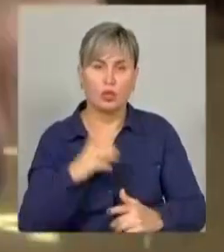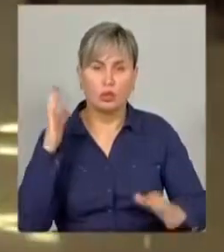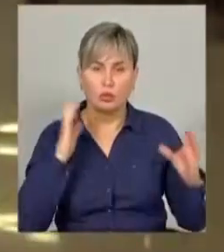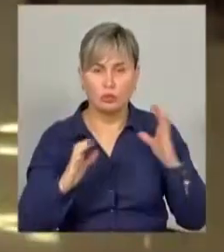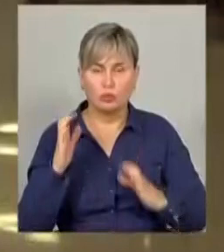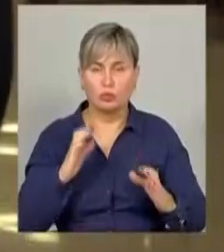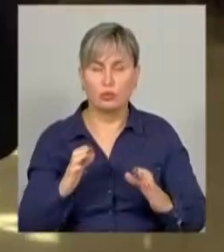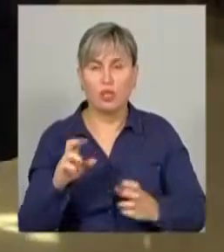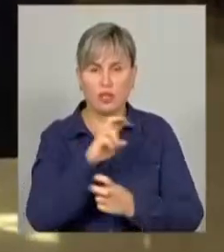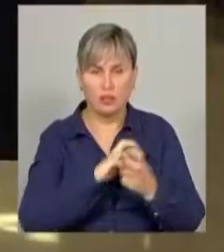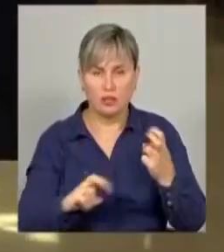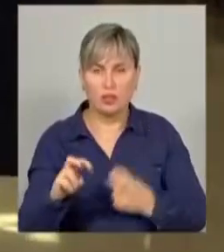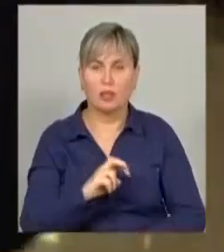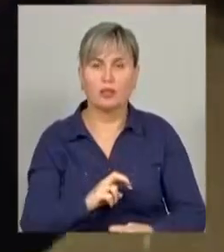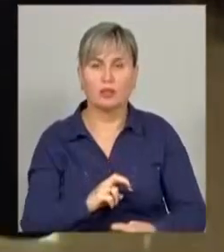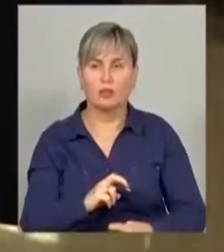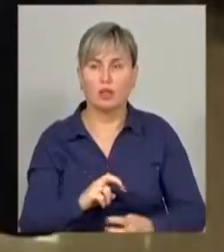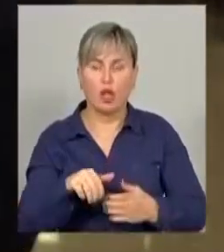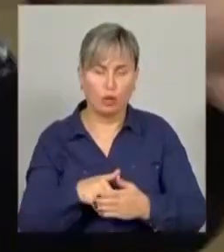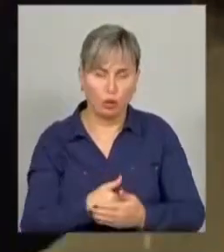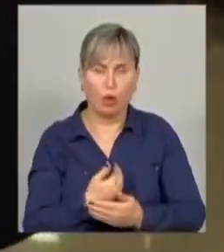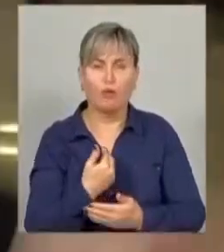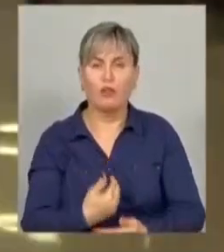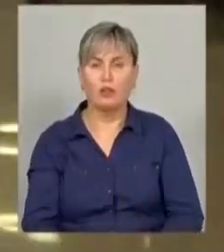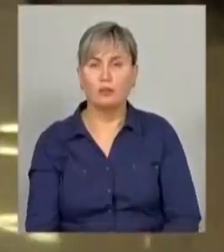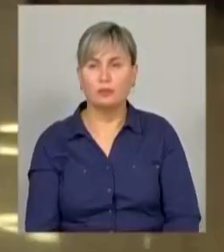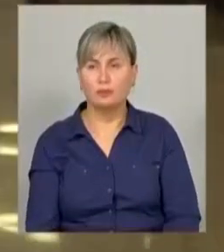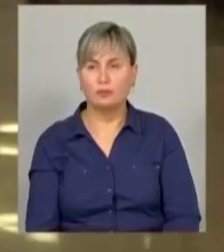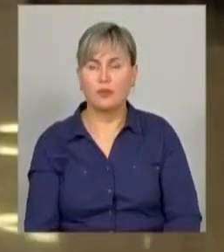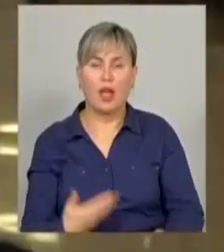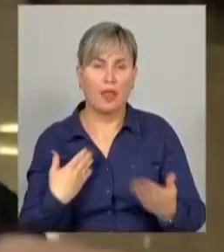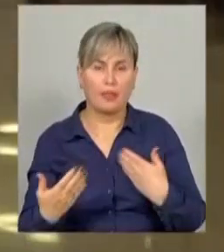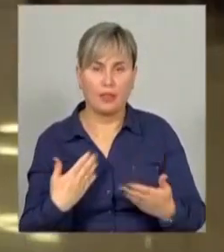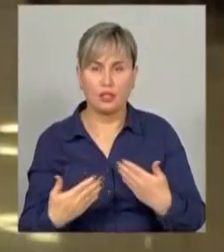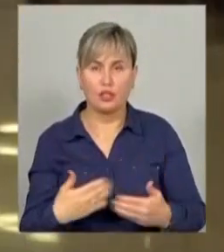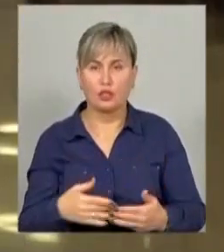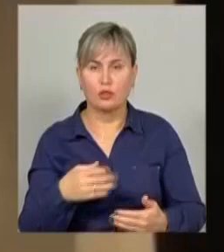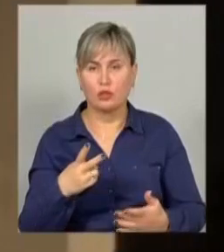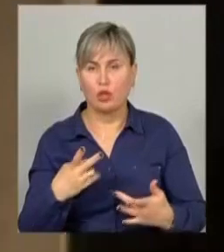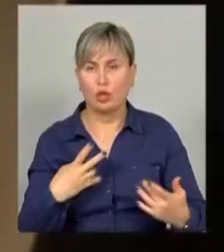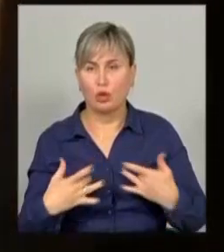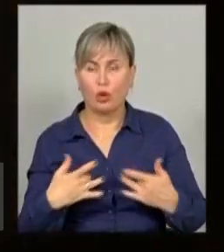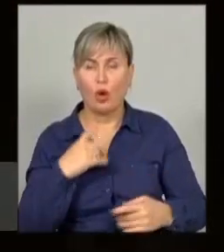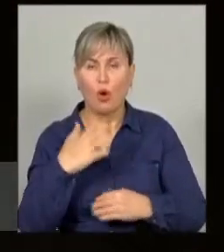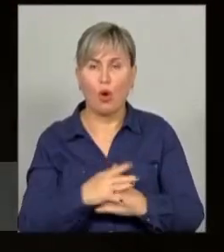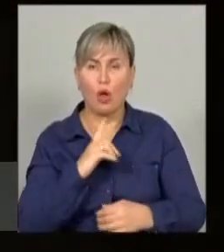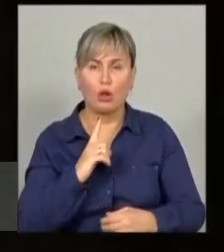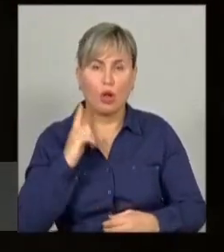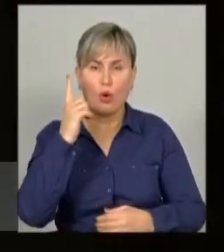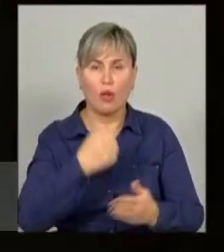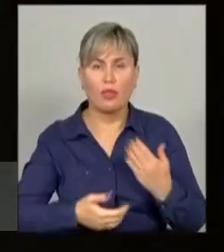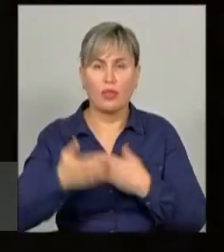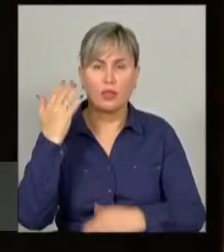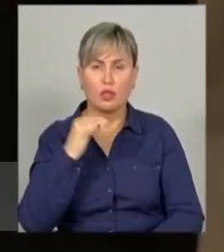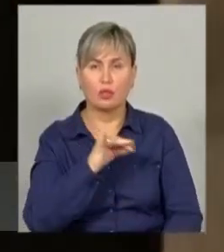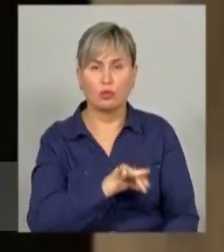именно искать именно новое отношение к роли около года назад Юрий